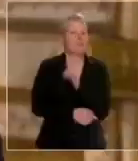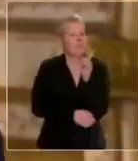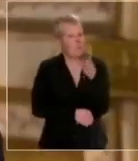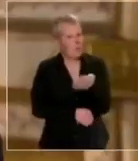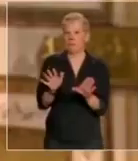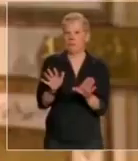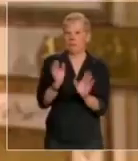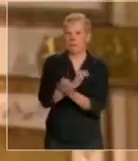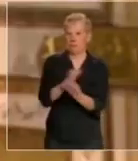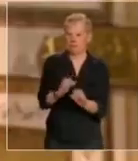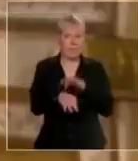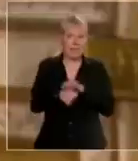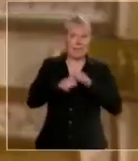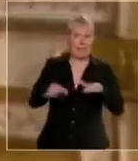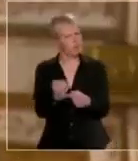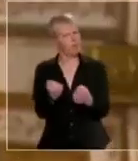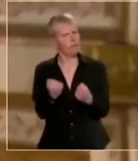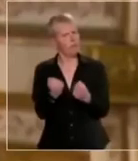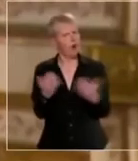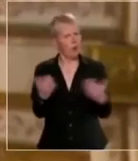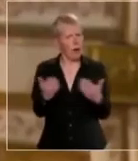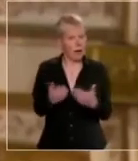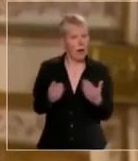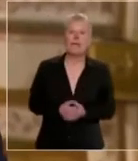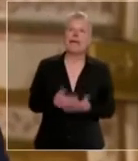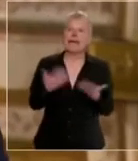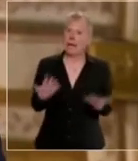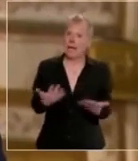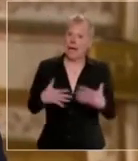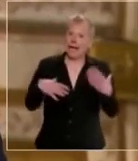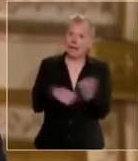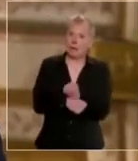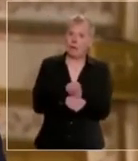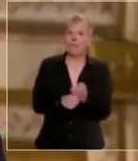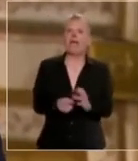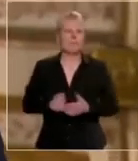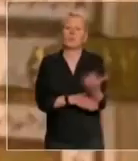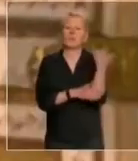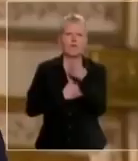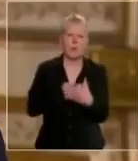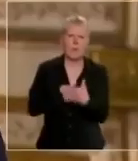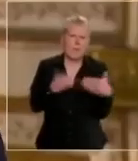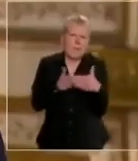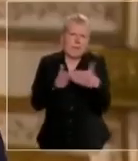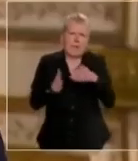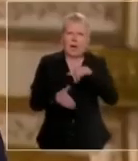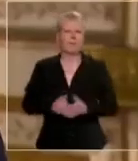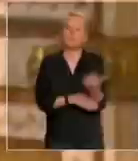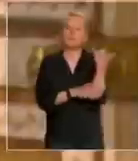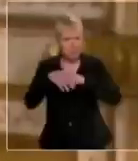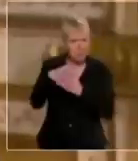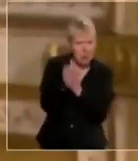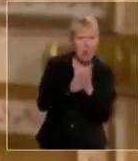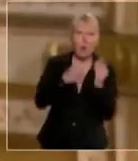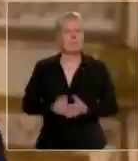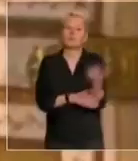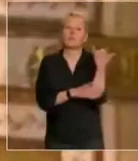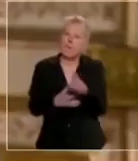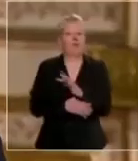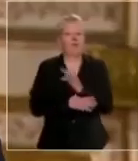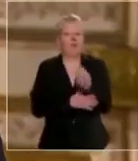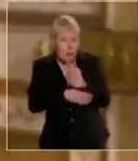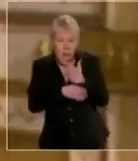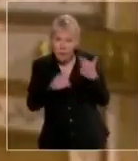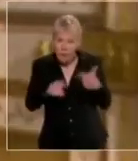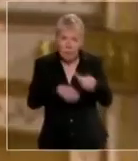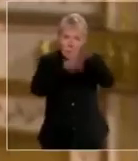décidé de sortir au maximum afin de augmenter massivement la propagation du virus. Je suis admirable, je suis alcoolique, je suis